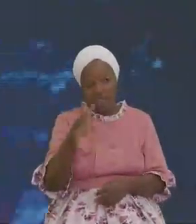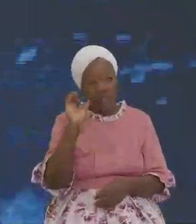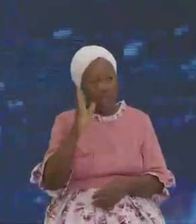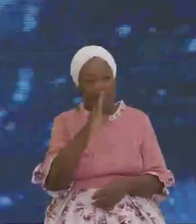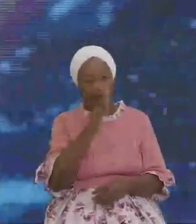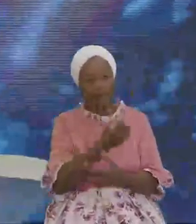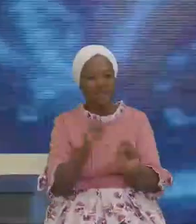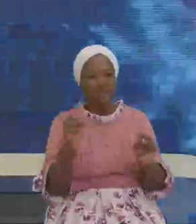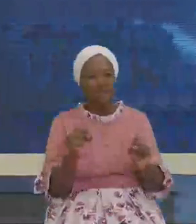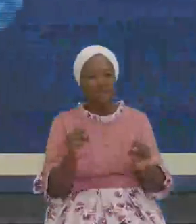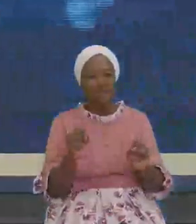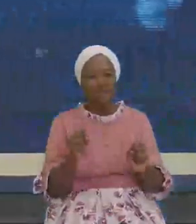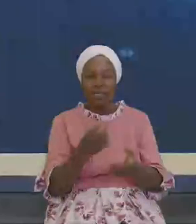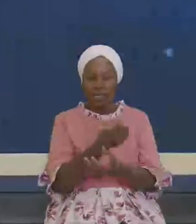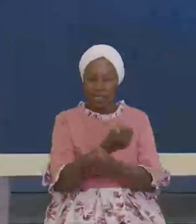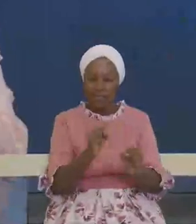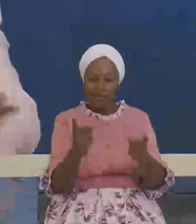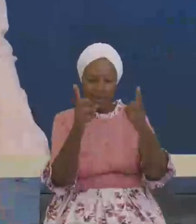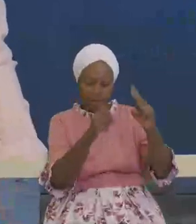il sera sauvé.